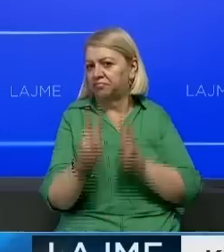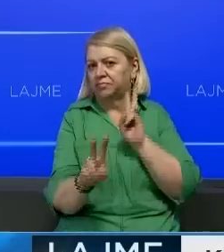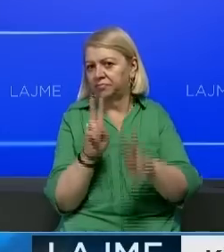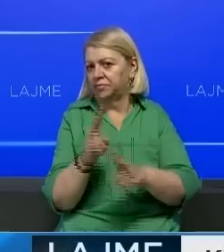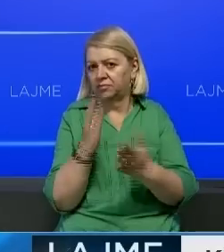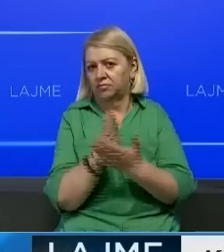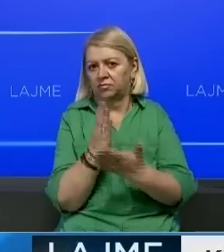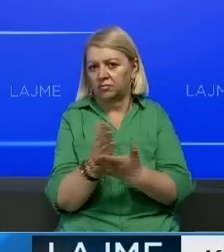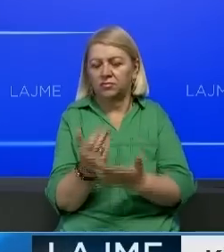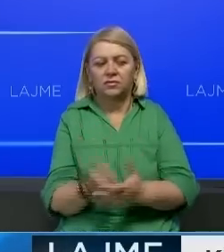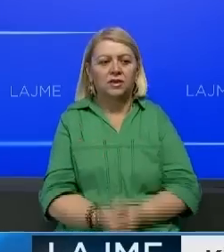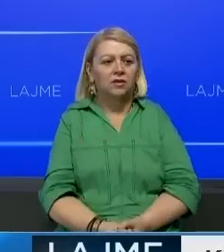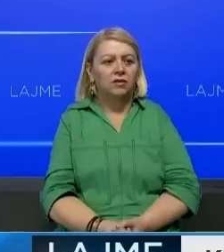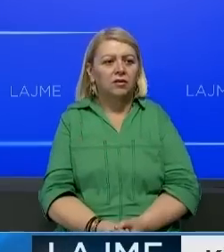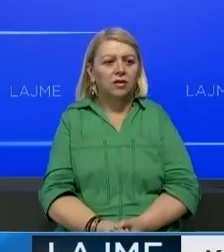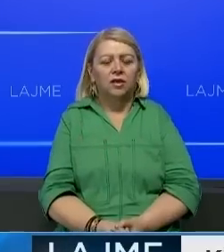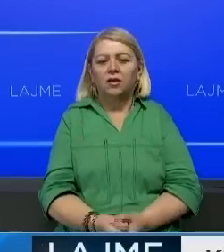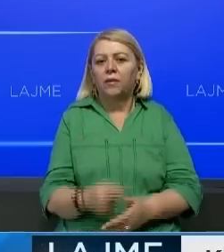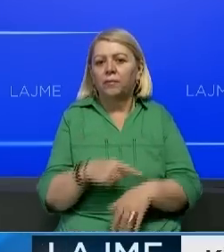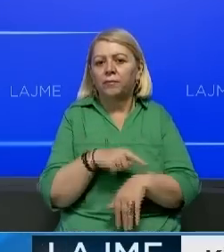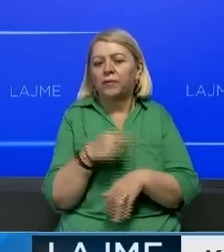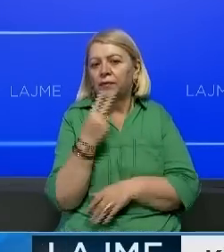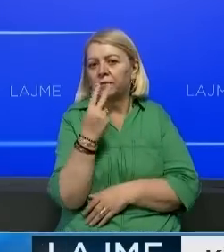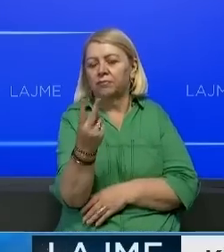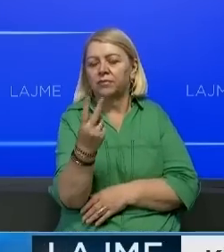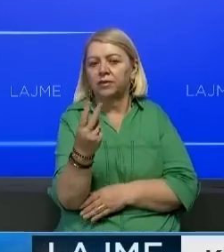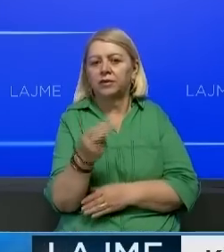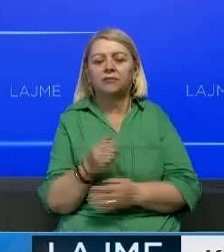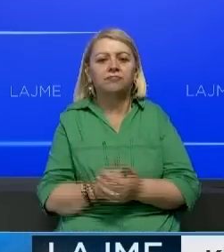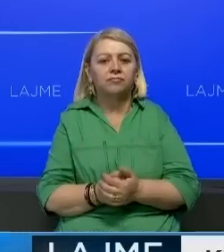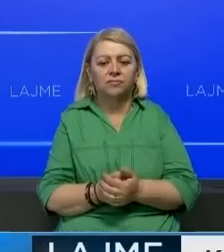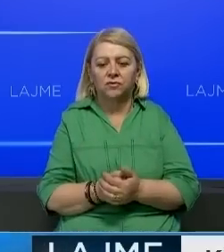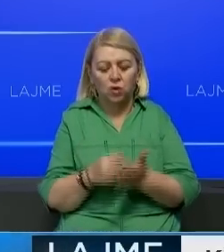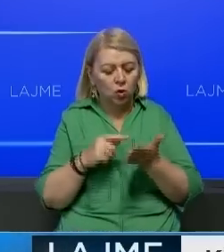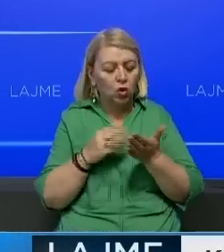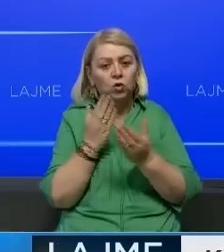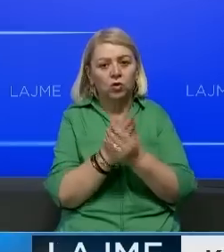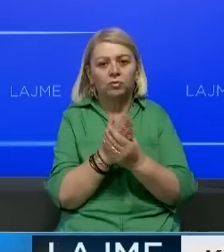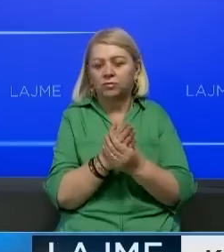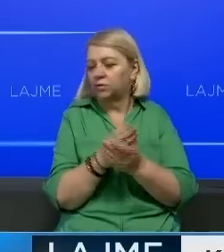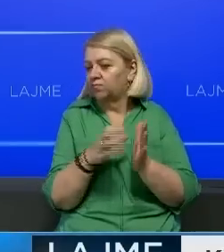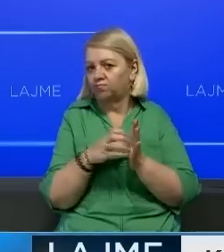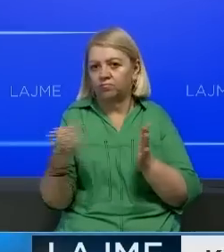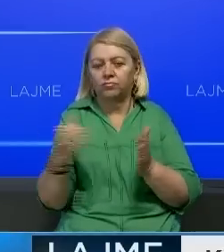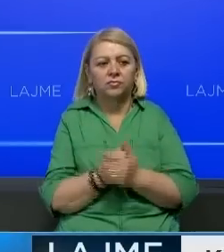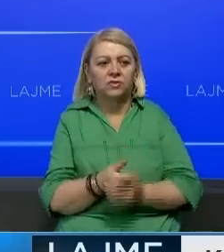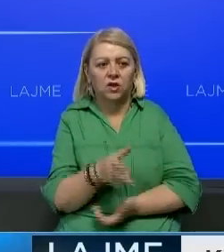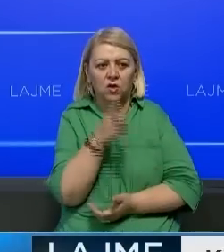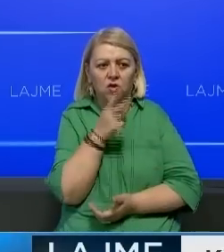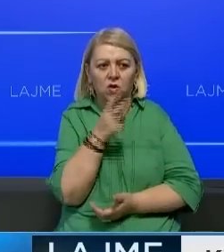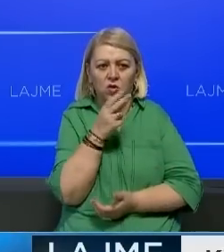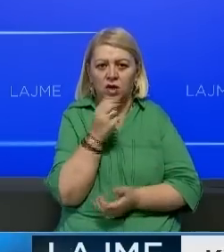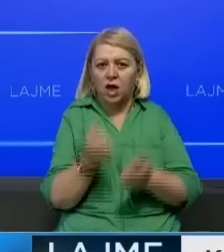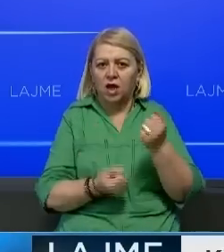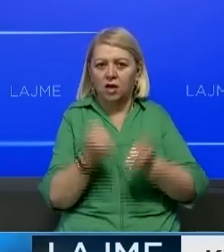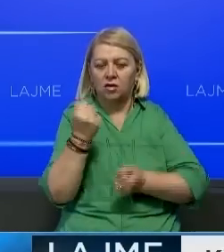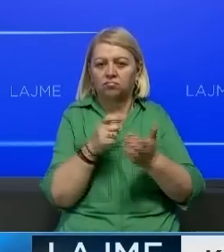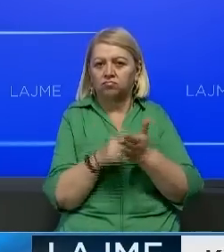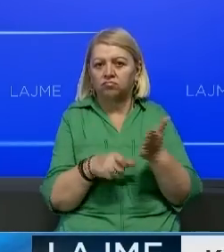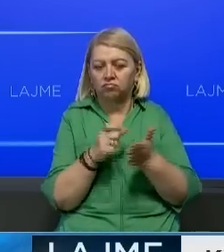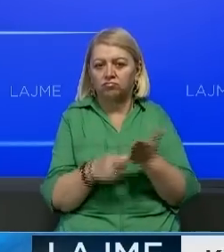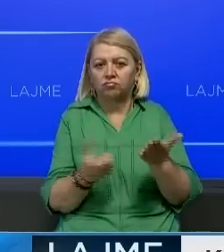tash. Patëm ndales, 2 minuta edhe na shikoj dokumentet edhe vazhdo. Ma kërkuan lehen e qakullimit